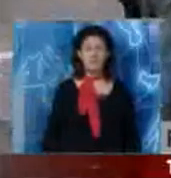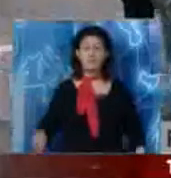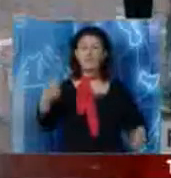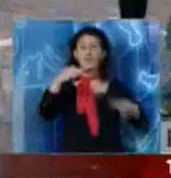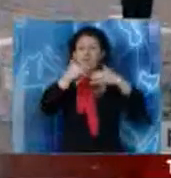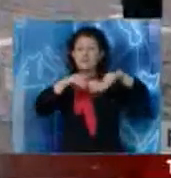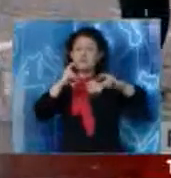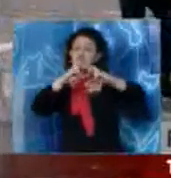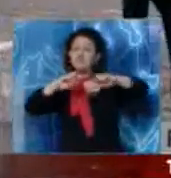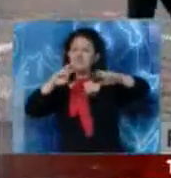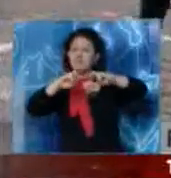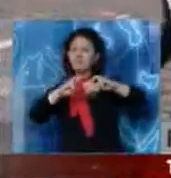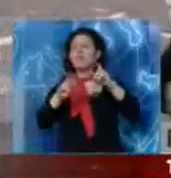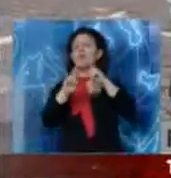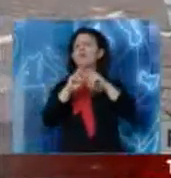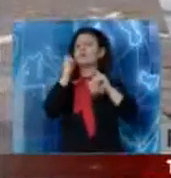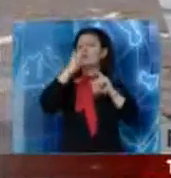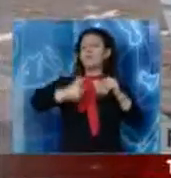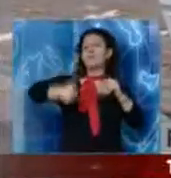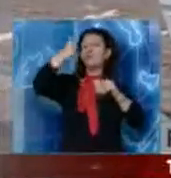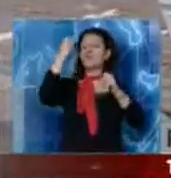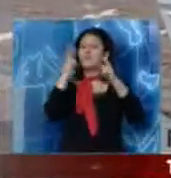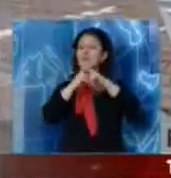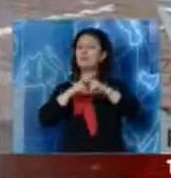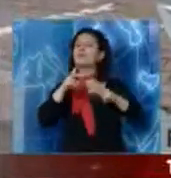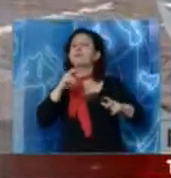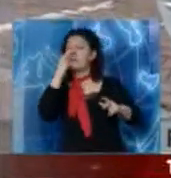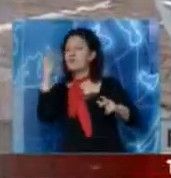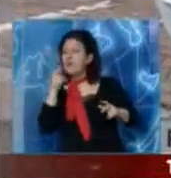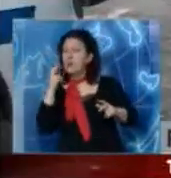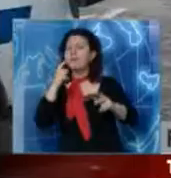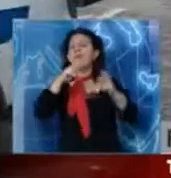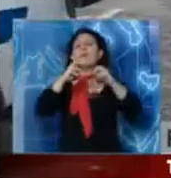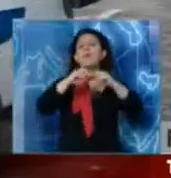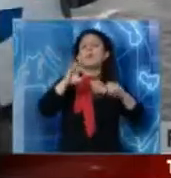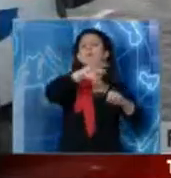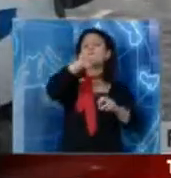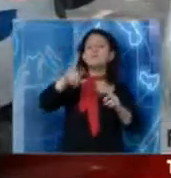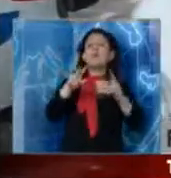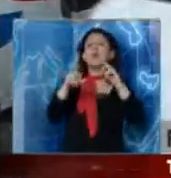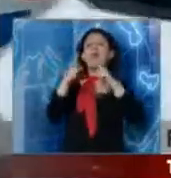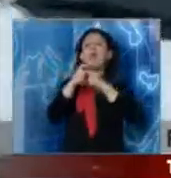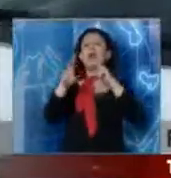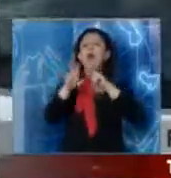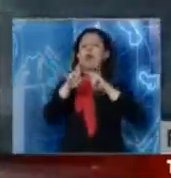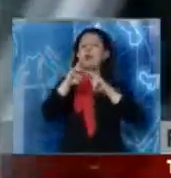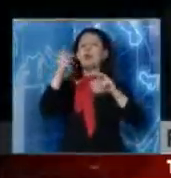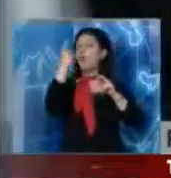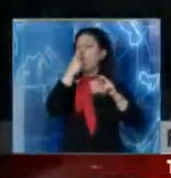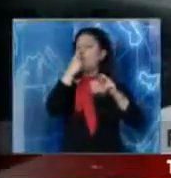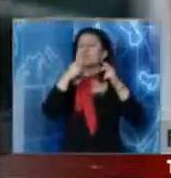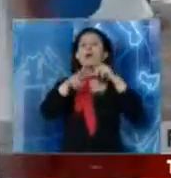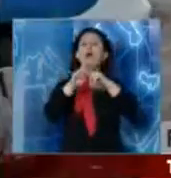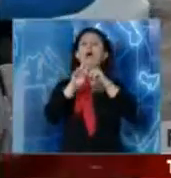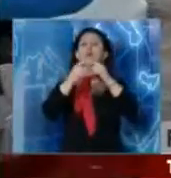Olay yerinde inceleme yapan Asayiş Şube Müdürlüğü Yan Kesicilik ve Dolandırıcılık Büro Amirliği ekipleri EK'yı Gölcük Kavaklı sahilinde